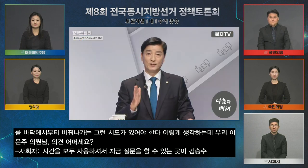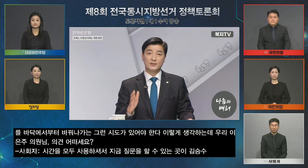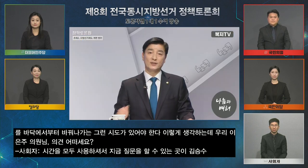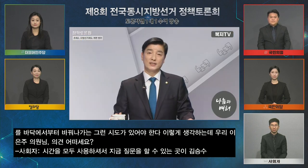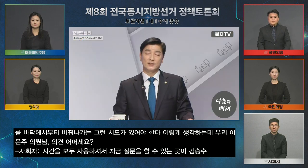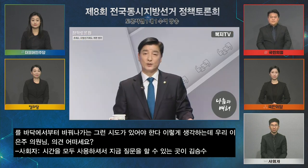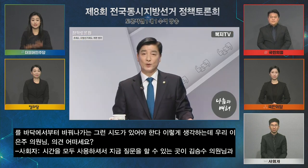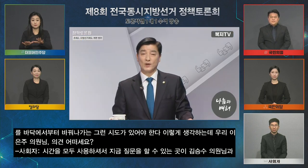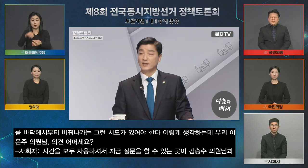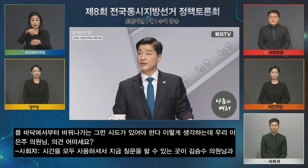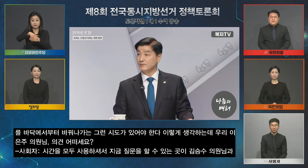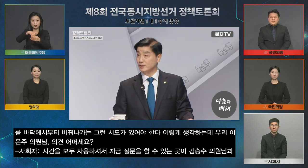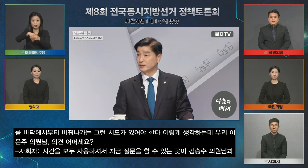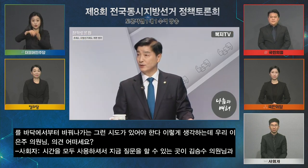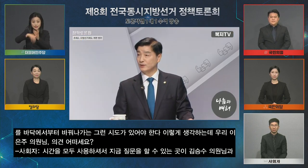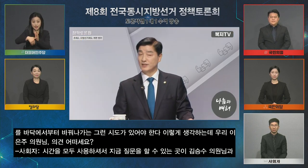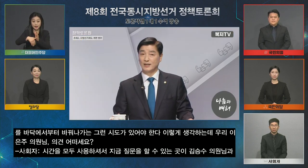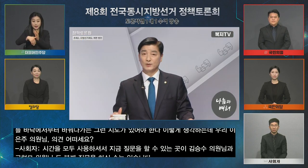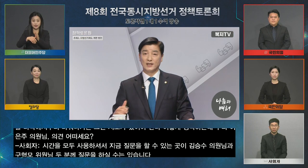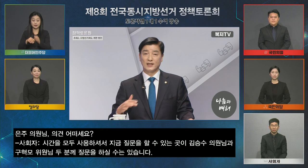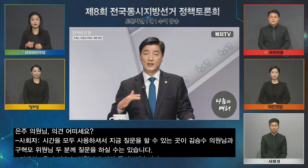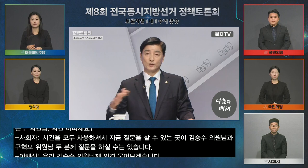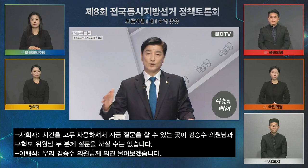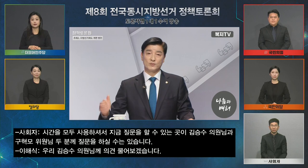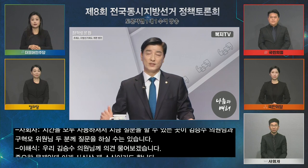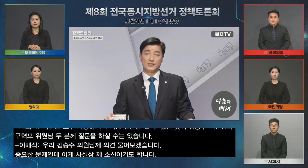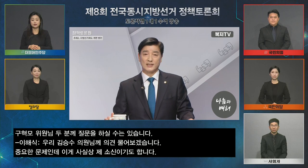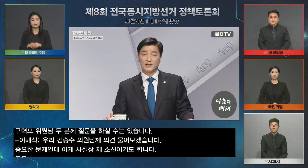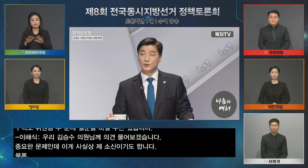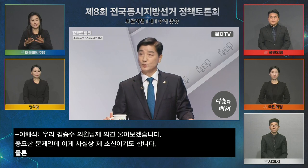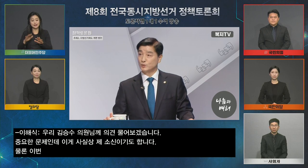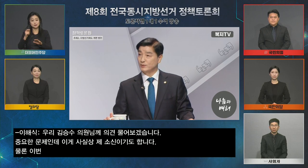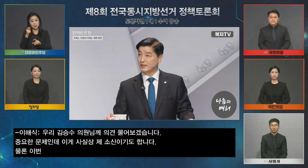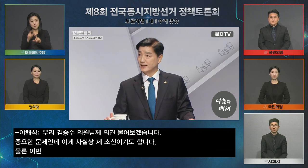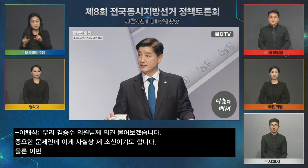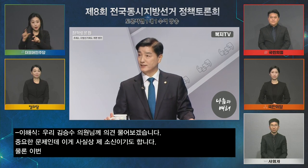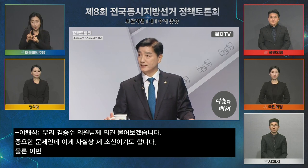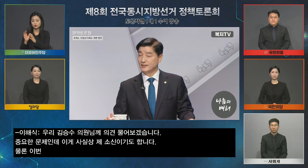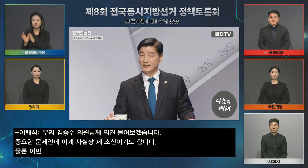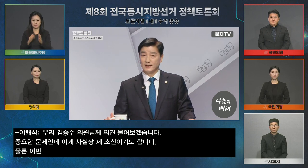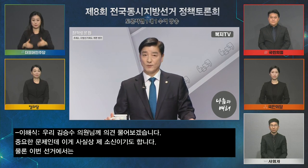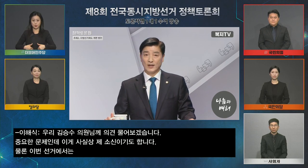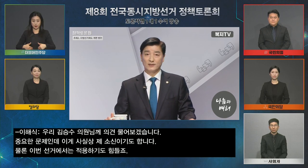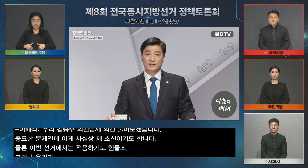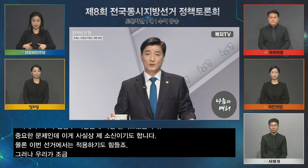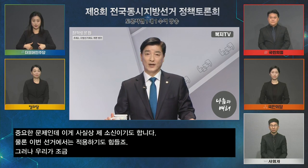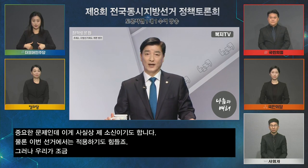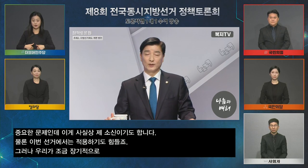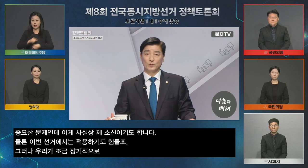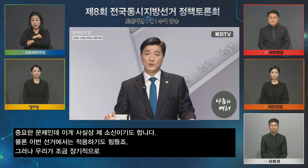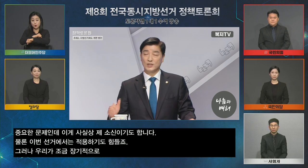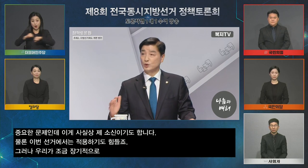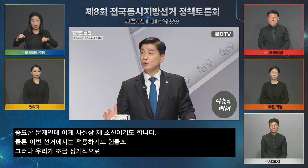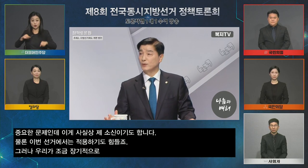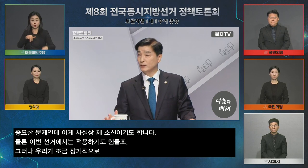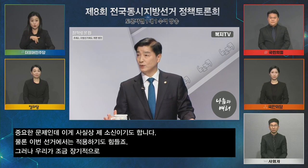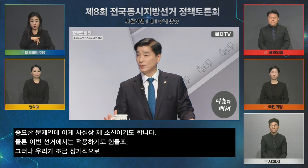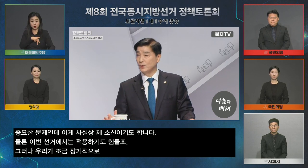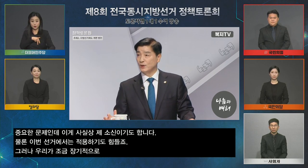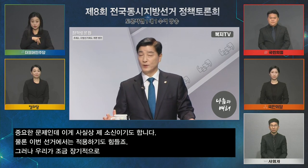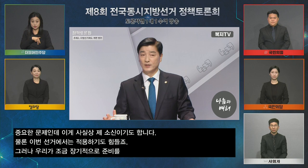이번 선거에서는 적용하기가 힘들죠. 그러나 우리가 조금 장기적으로 준비를 해서 광역의회 또는